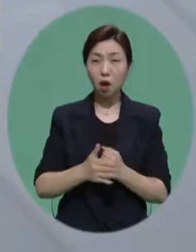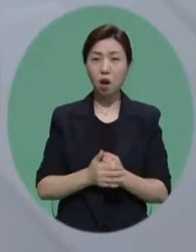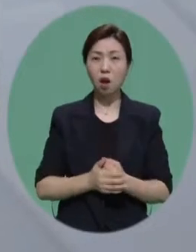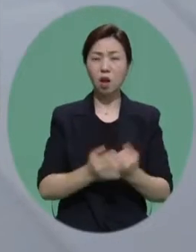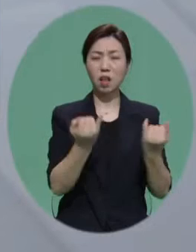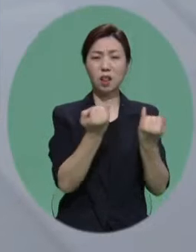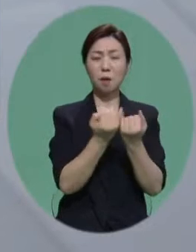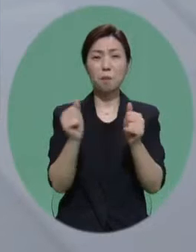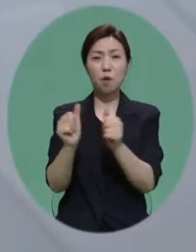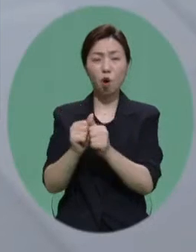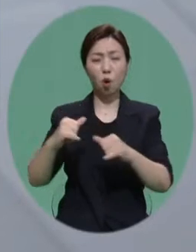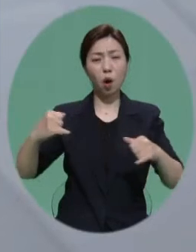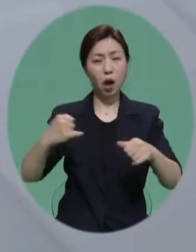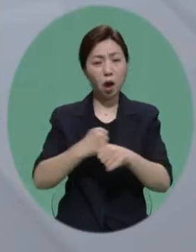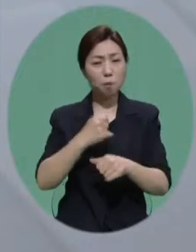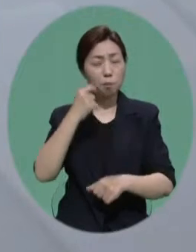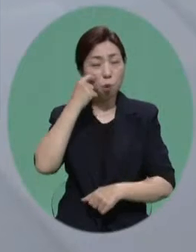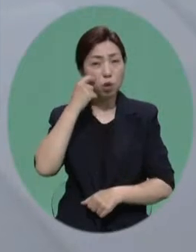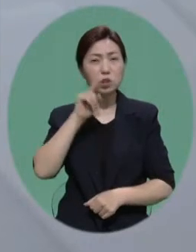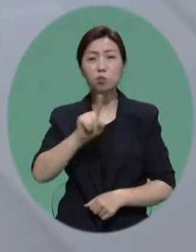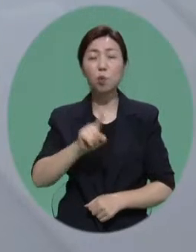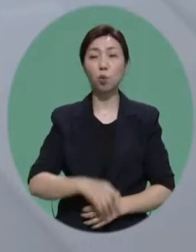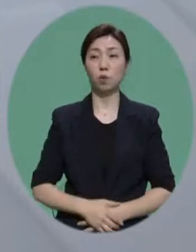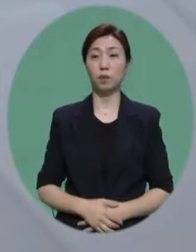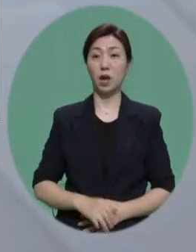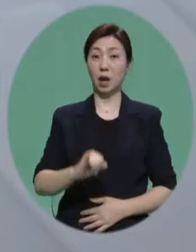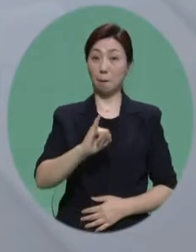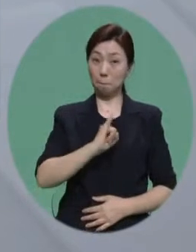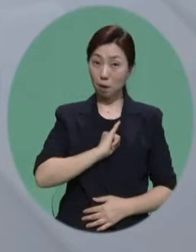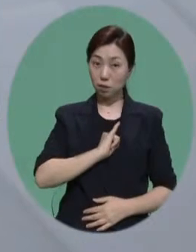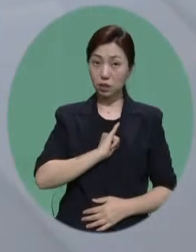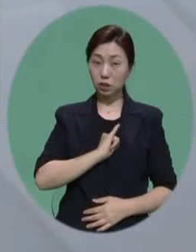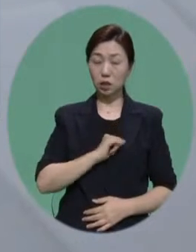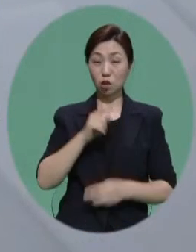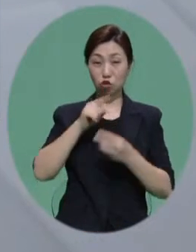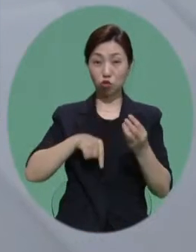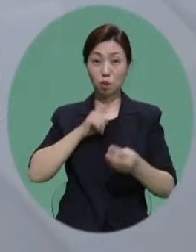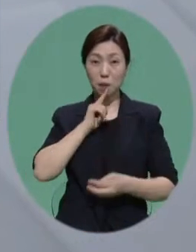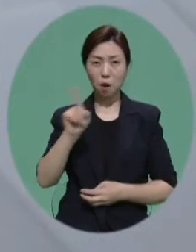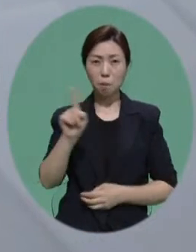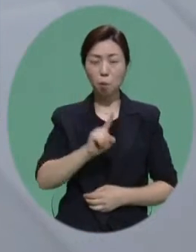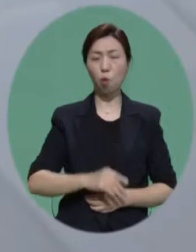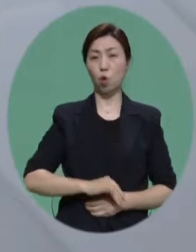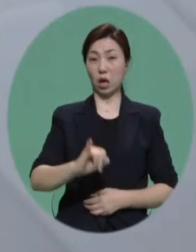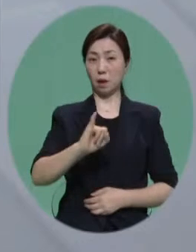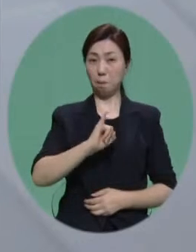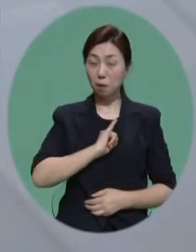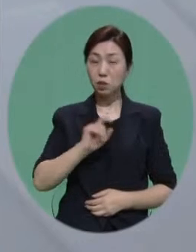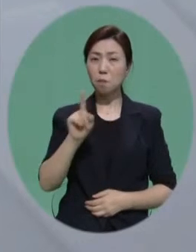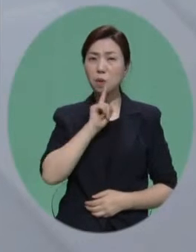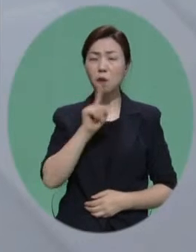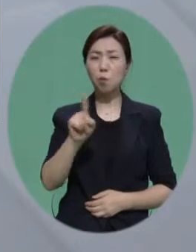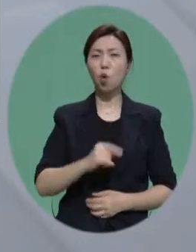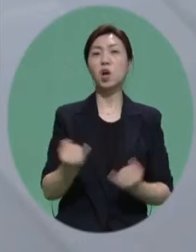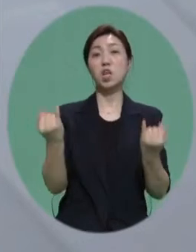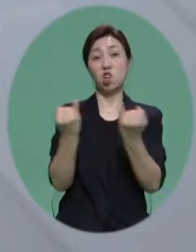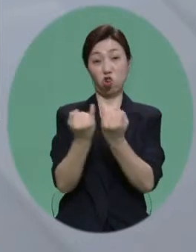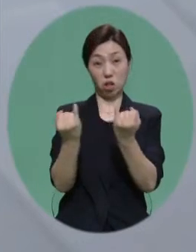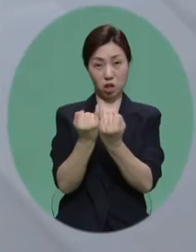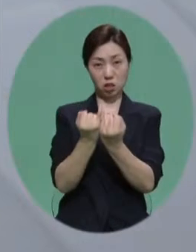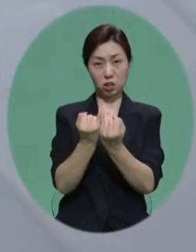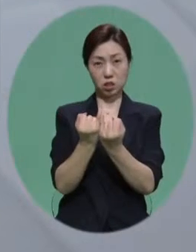저는 페미니즘 이라고 하는 것은 휴머니즘에 함 하나로서 아 여성을 인간으로써